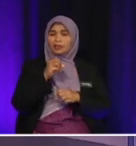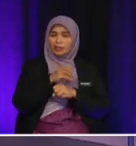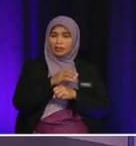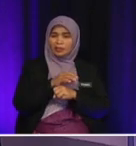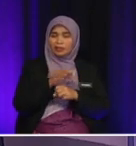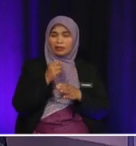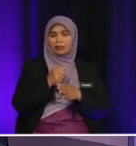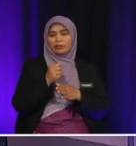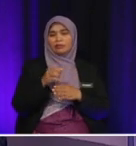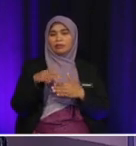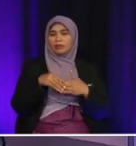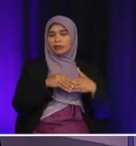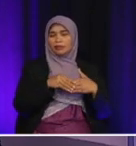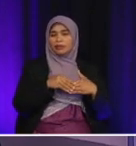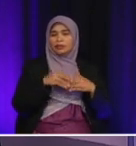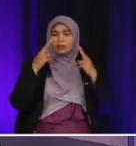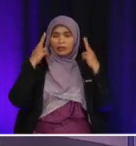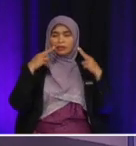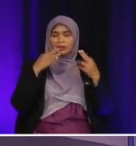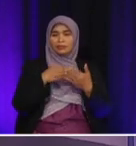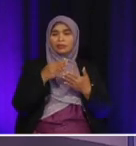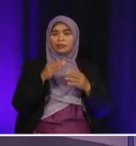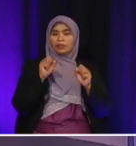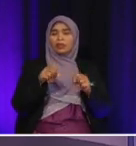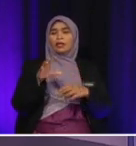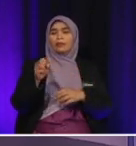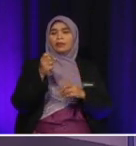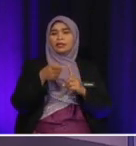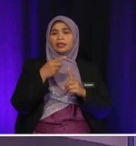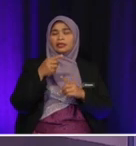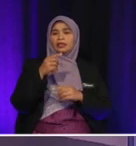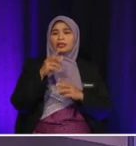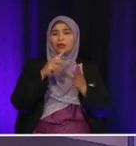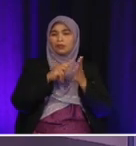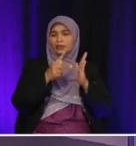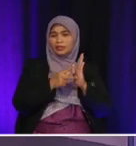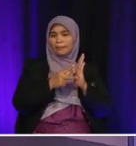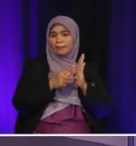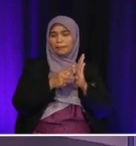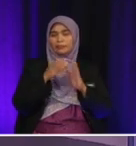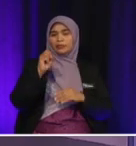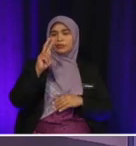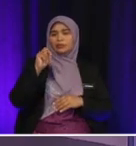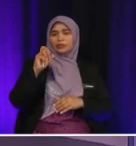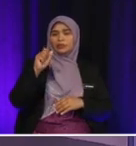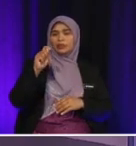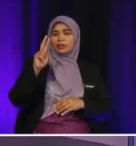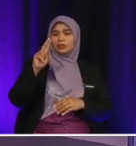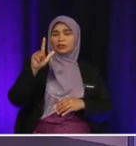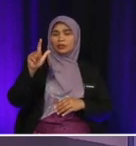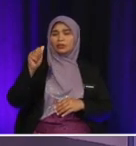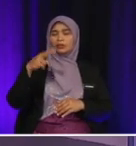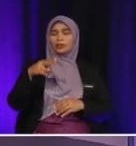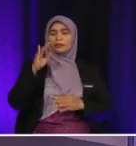panduan yang Ustazah boleh berikan Anda boleh ambil dari konsep sunatullah ya antara konsep sunatullah ialah